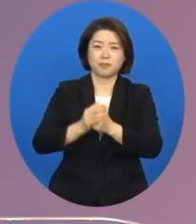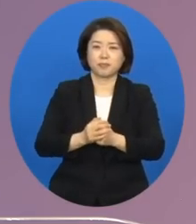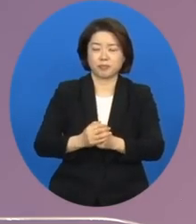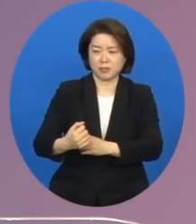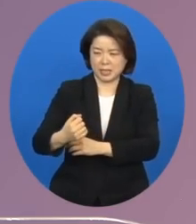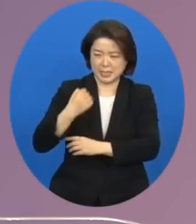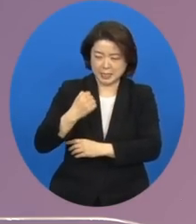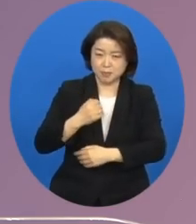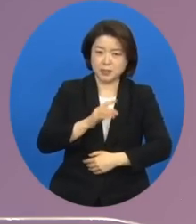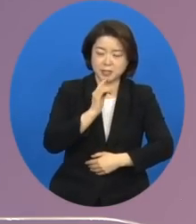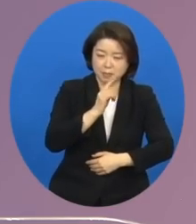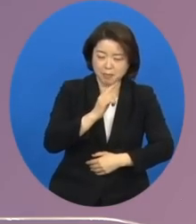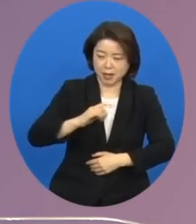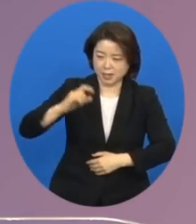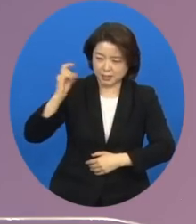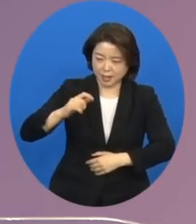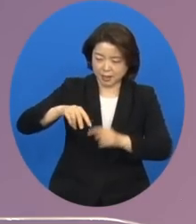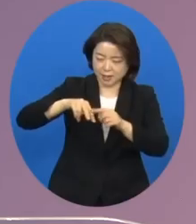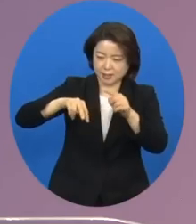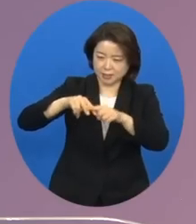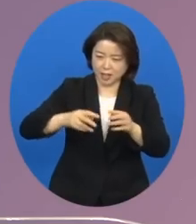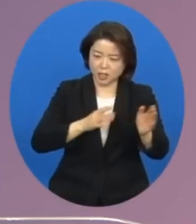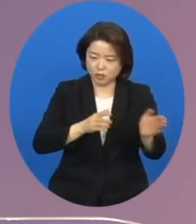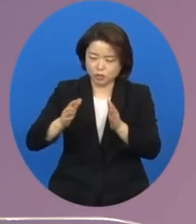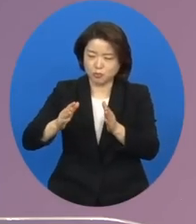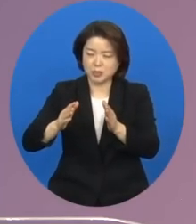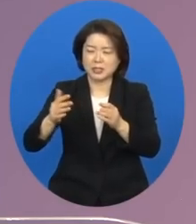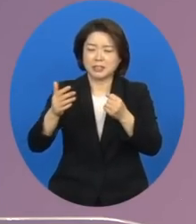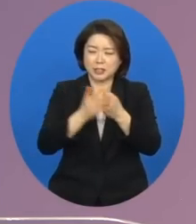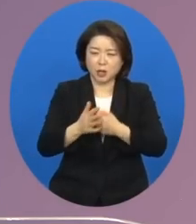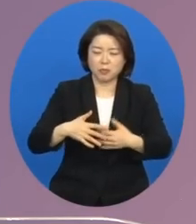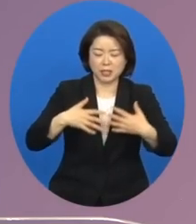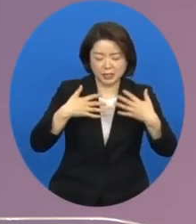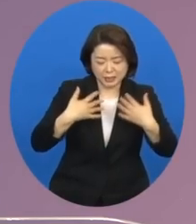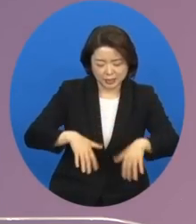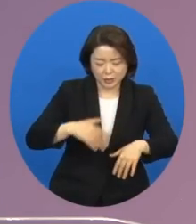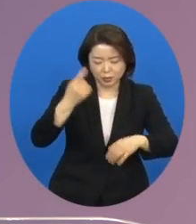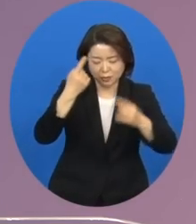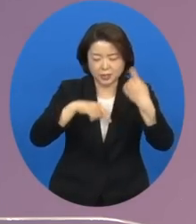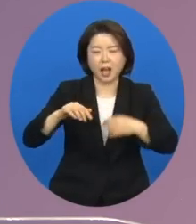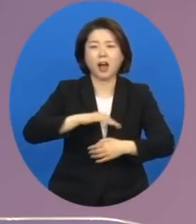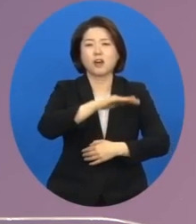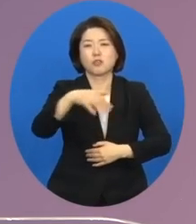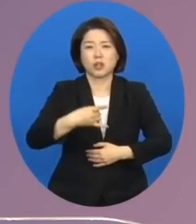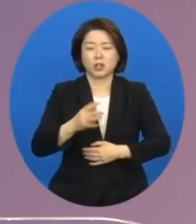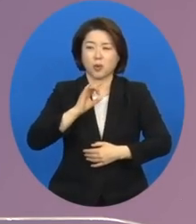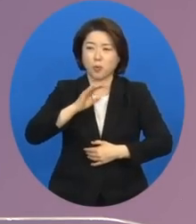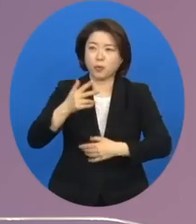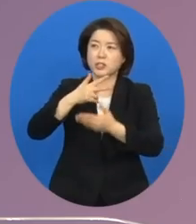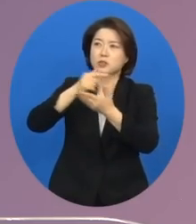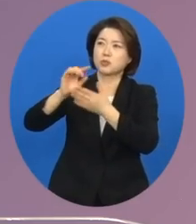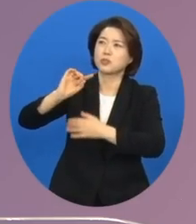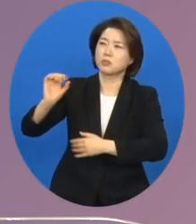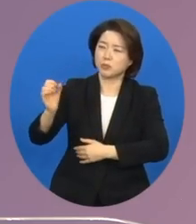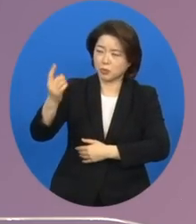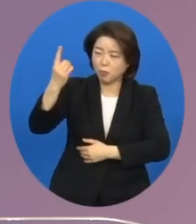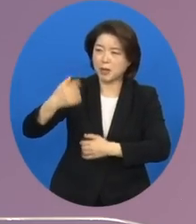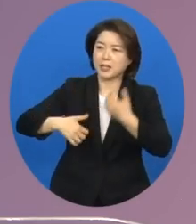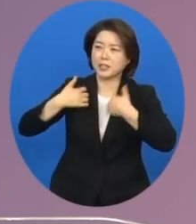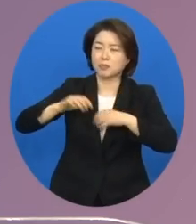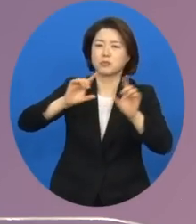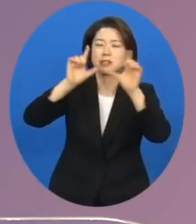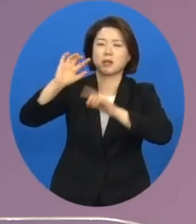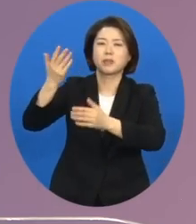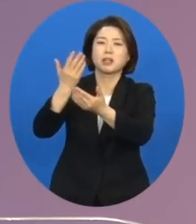힘센 말과 강한 다리 준비하느라 지치고 상한 저희에게 오직 주님으로만 기뻐하는 삶을 누리게 하여